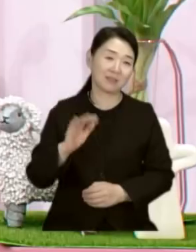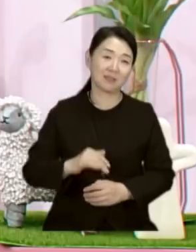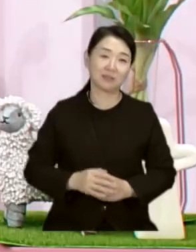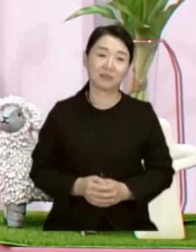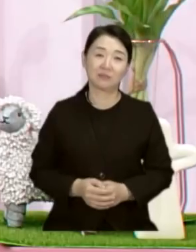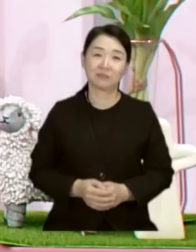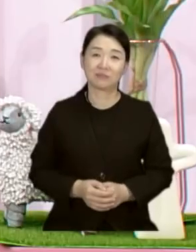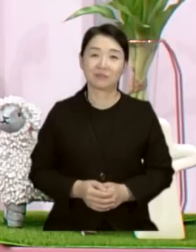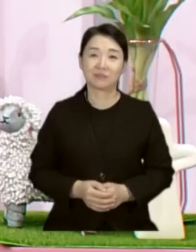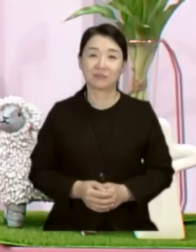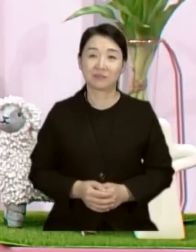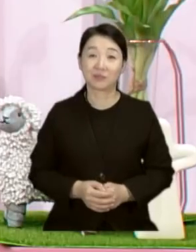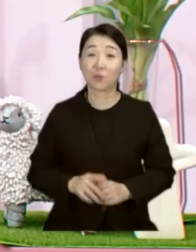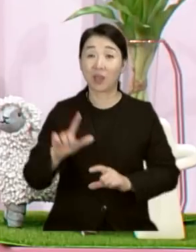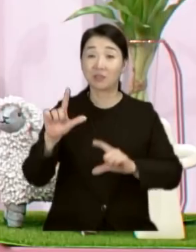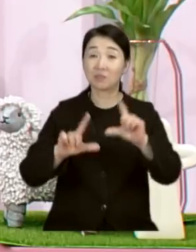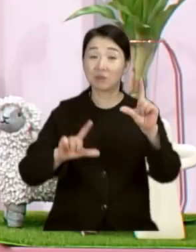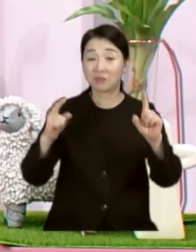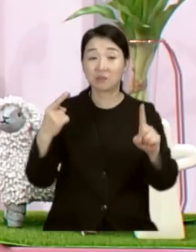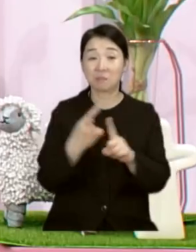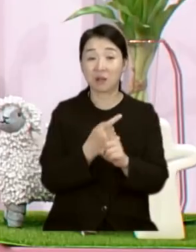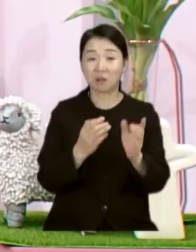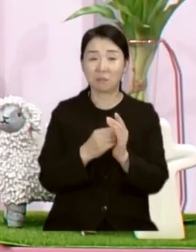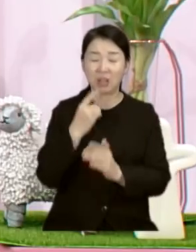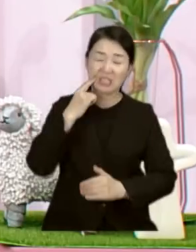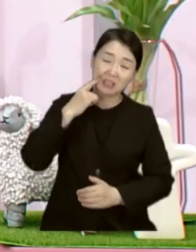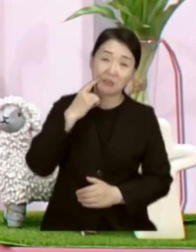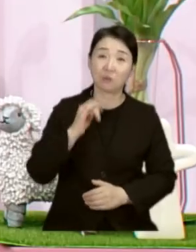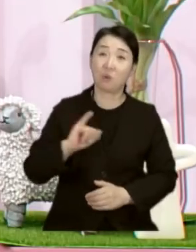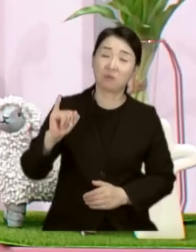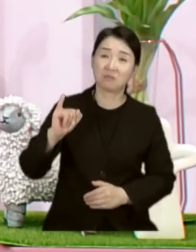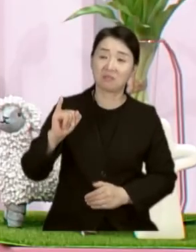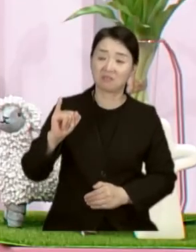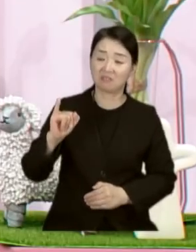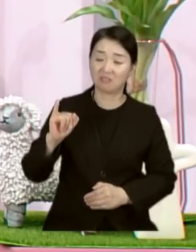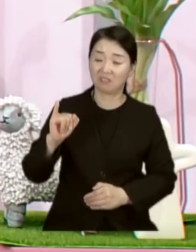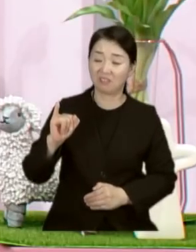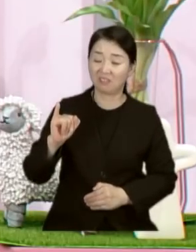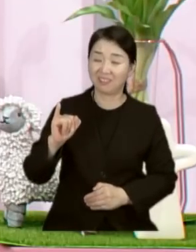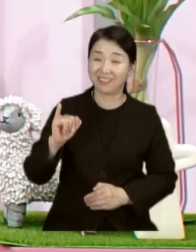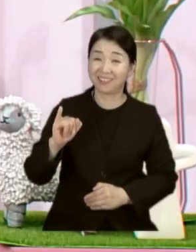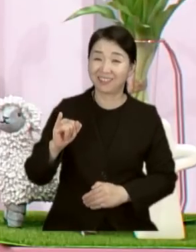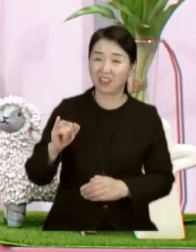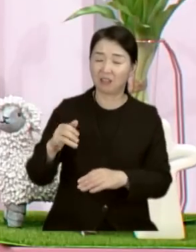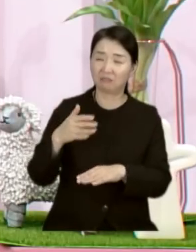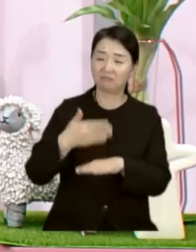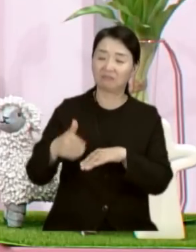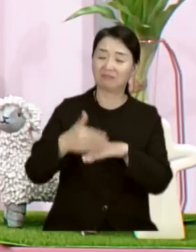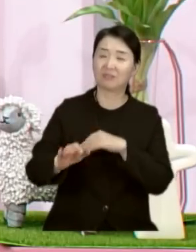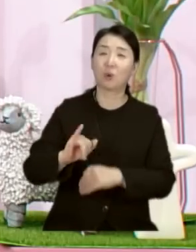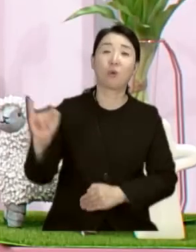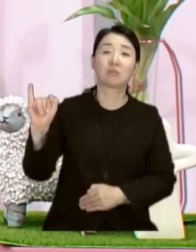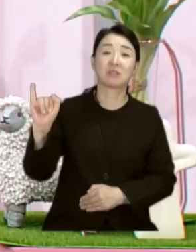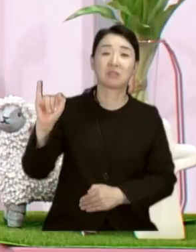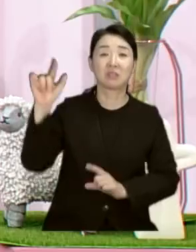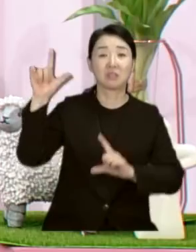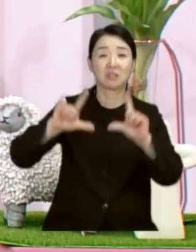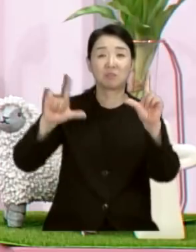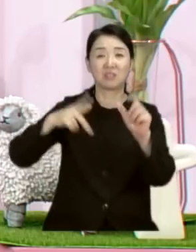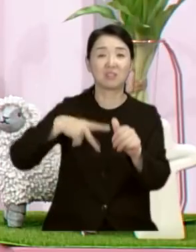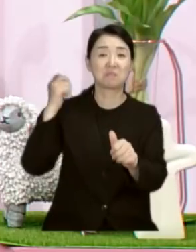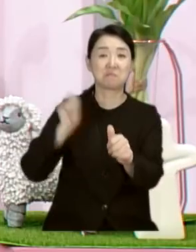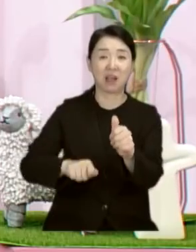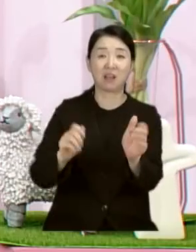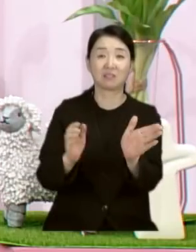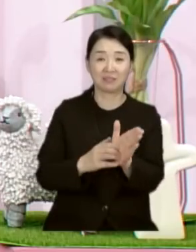때문에 완전히 이미지가 아, 센 언니? 약간 못되고 약간 새침대기 이런 캐릭터가 이미지가